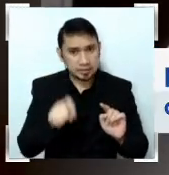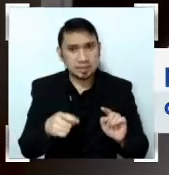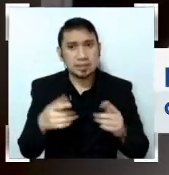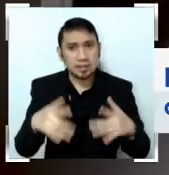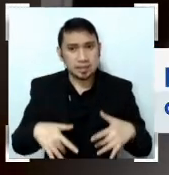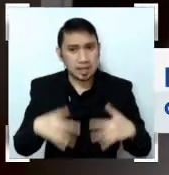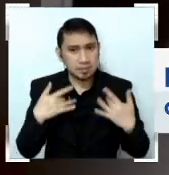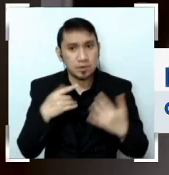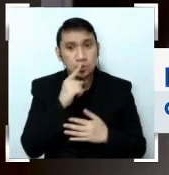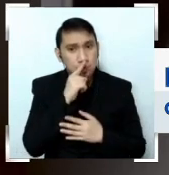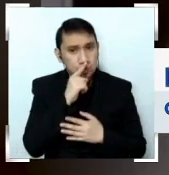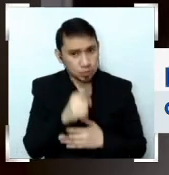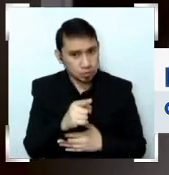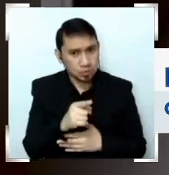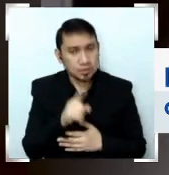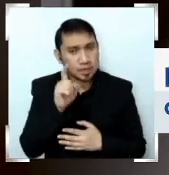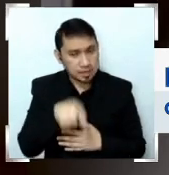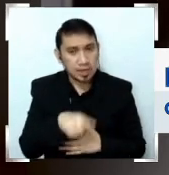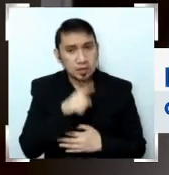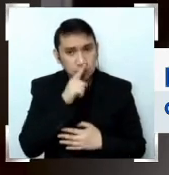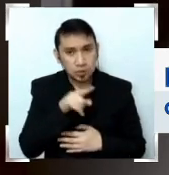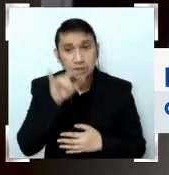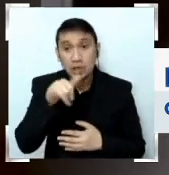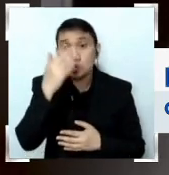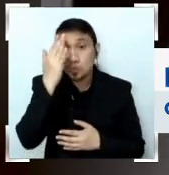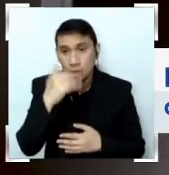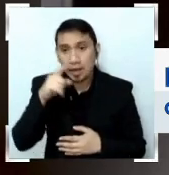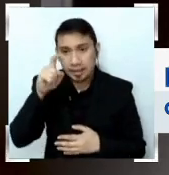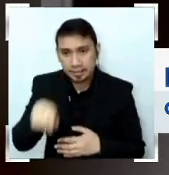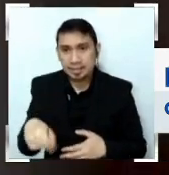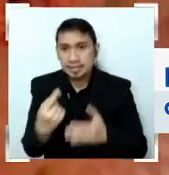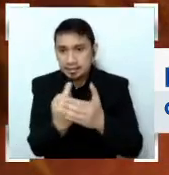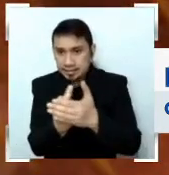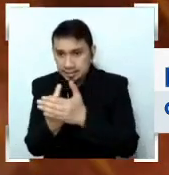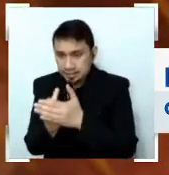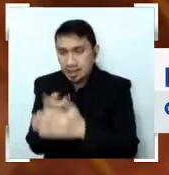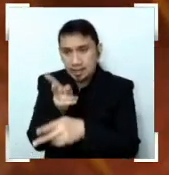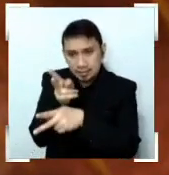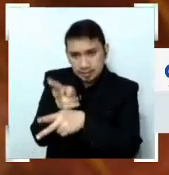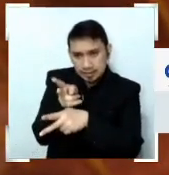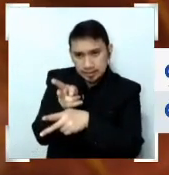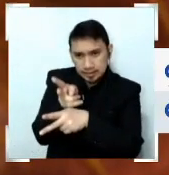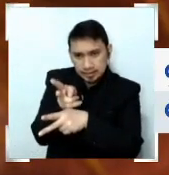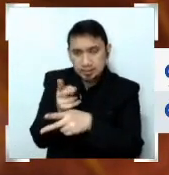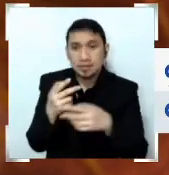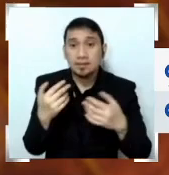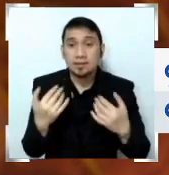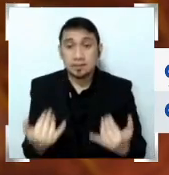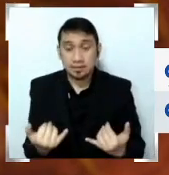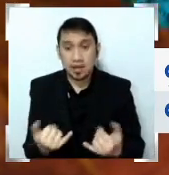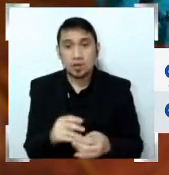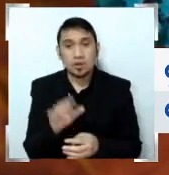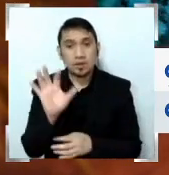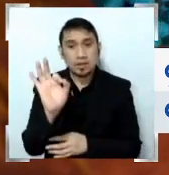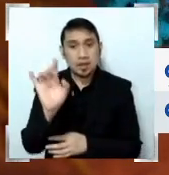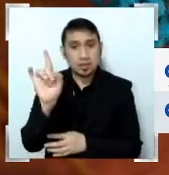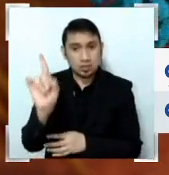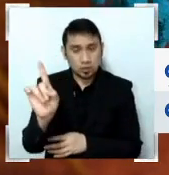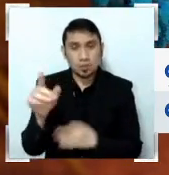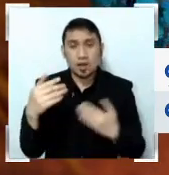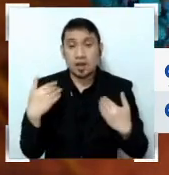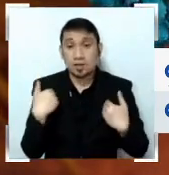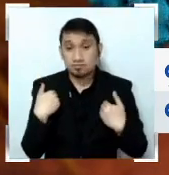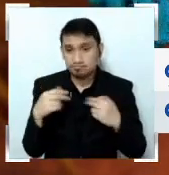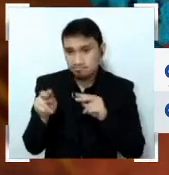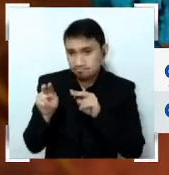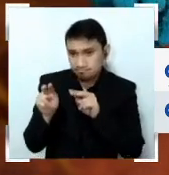why they are now in quarantine pa rin po at binabantayan po natin sila. 91 close contacts ang binabantayan para sa bagong